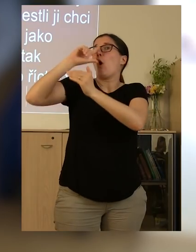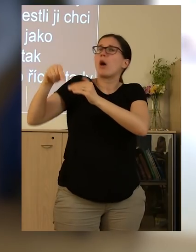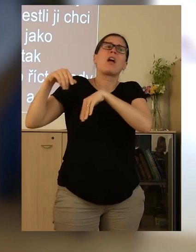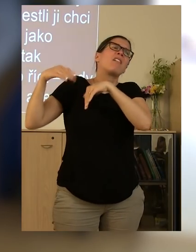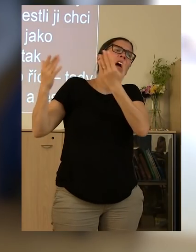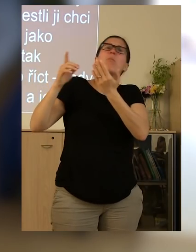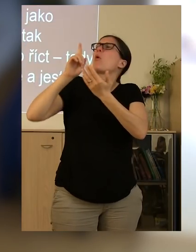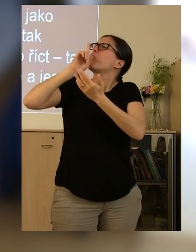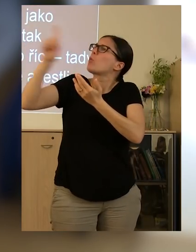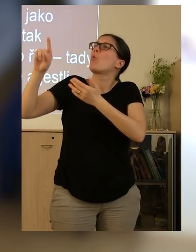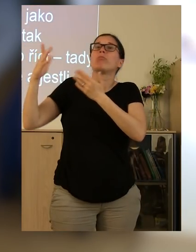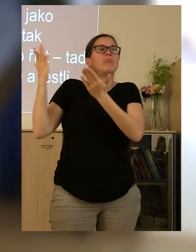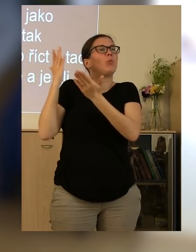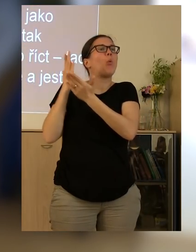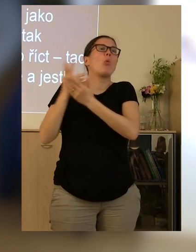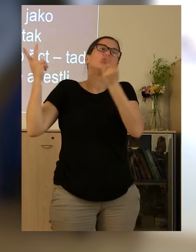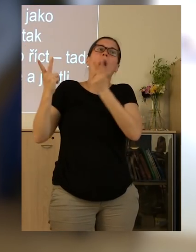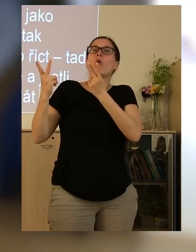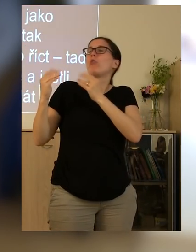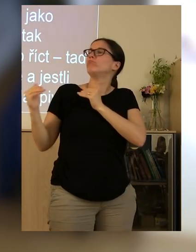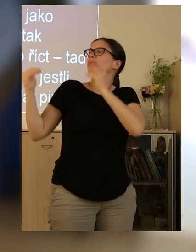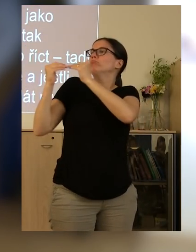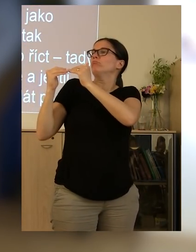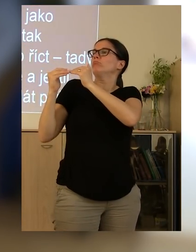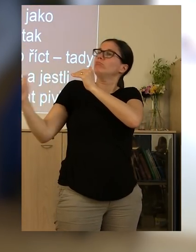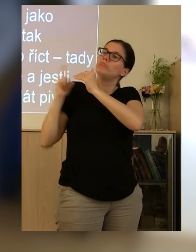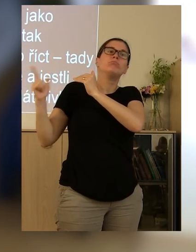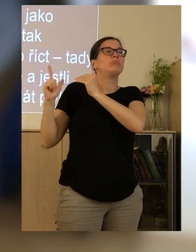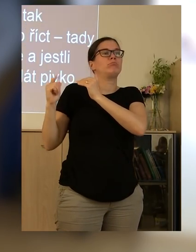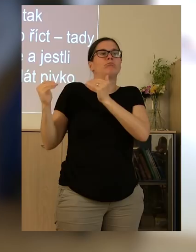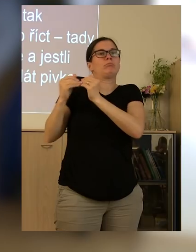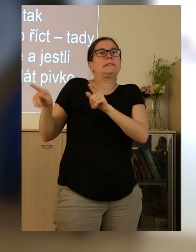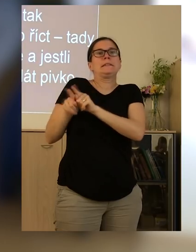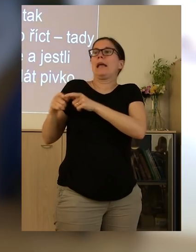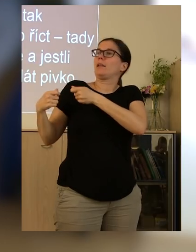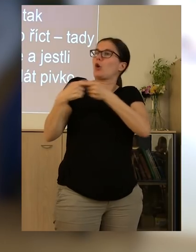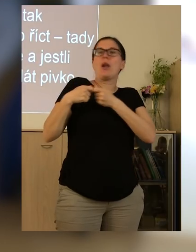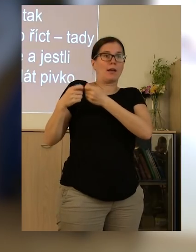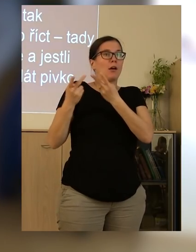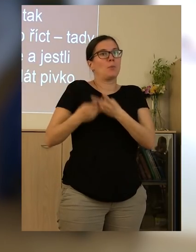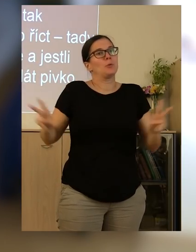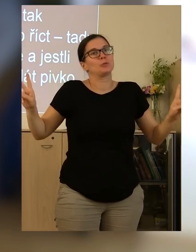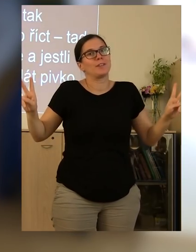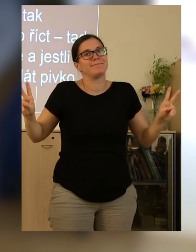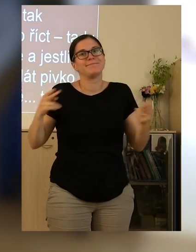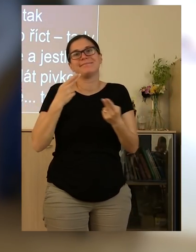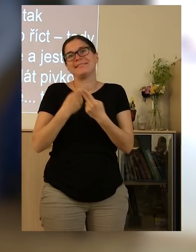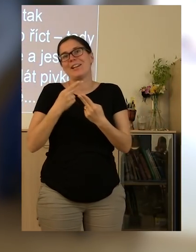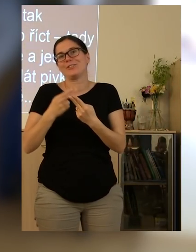dát pivko. A nebo ne. Jo? To je vlastně asi. To už je prostě věc té